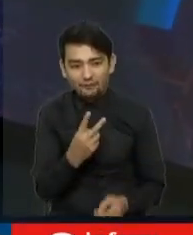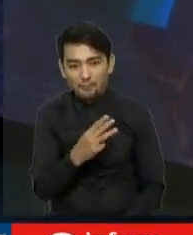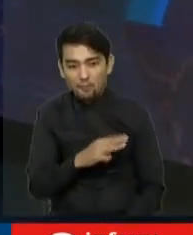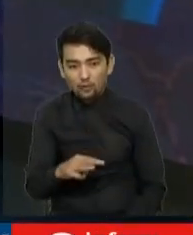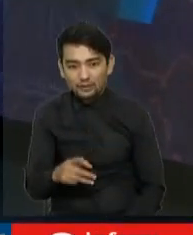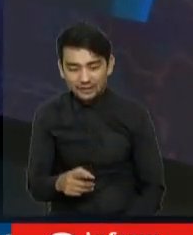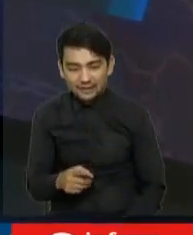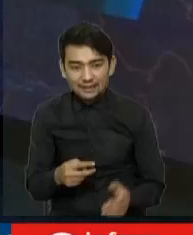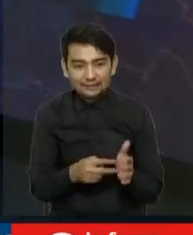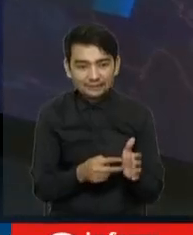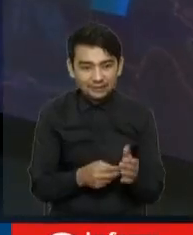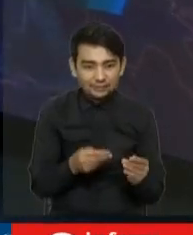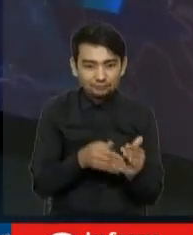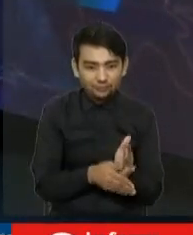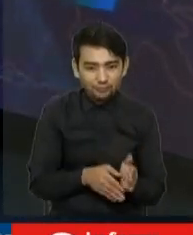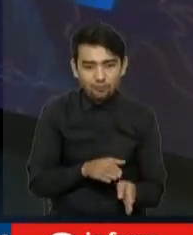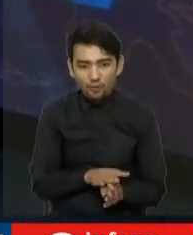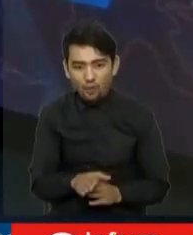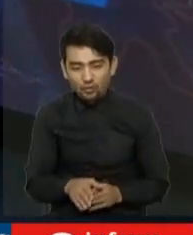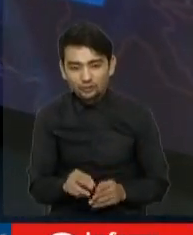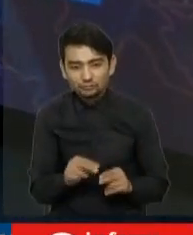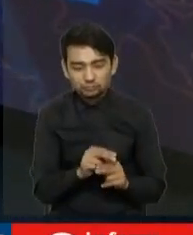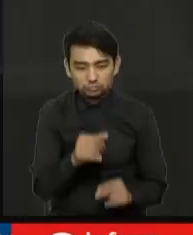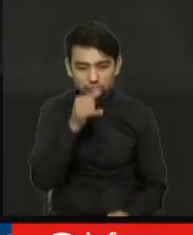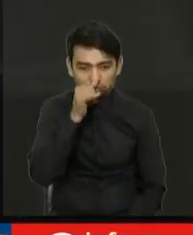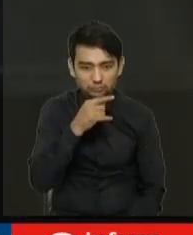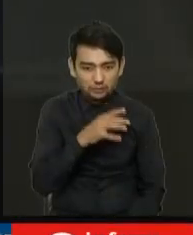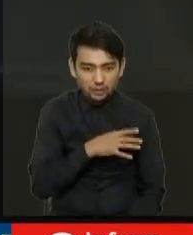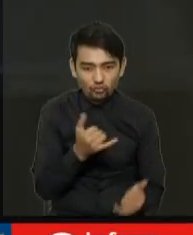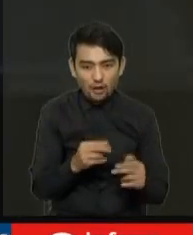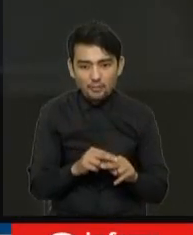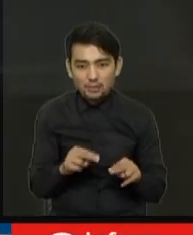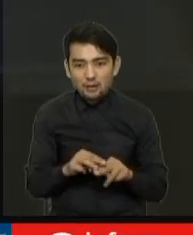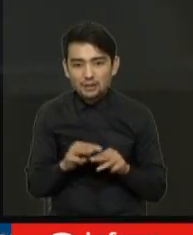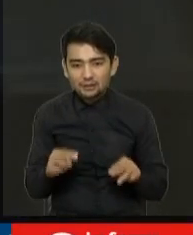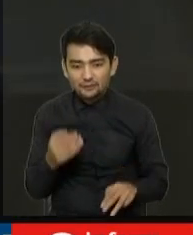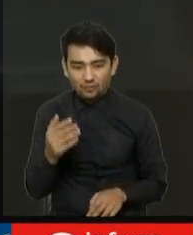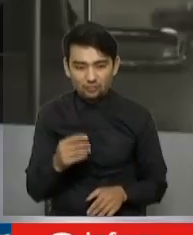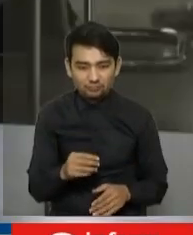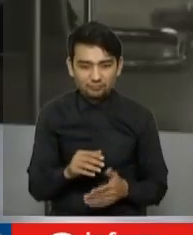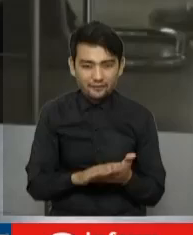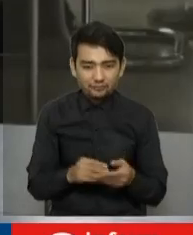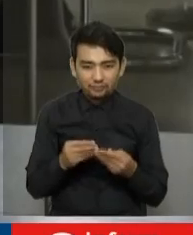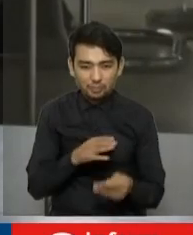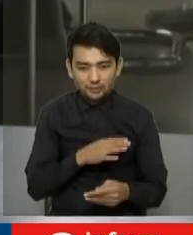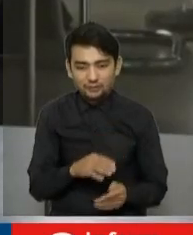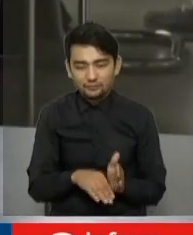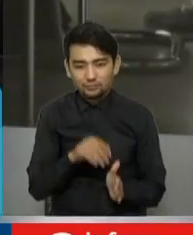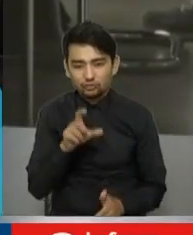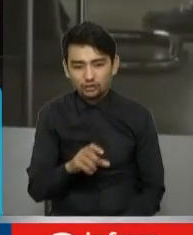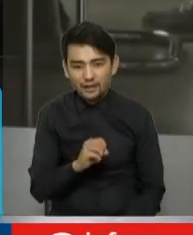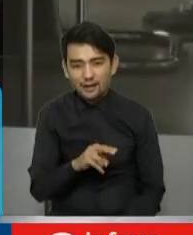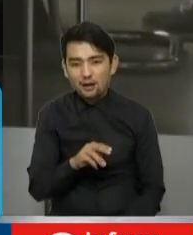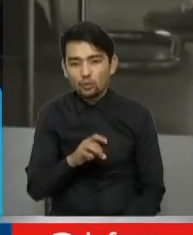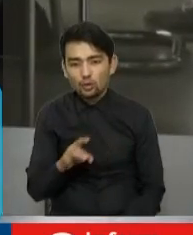теңгенің көлеміндегі қаржы шығынды толық өтеуге жетпейді. Бүгін премьер-министрдің атына сауал жолдаған мәжіліс депутаты Елнұр